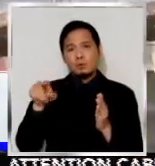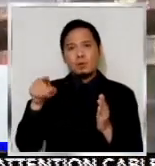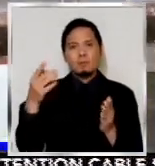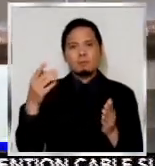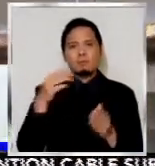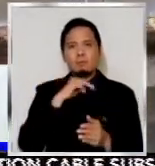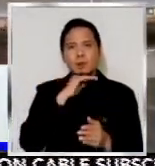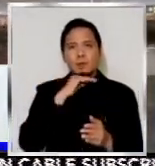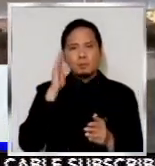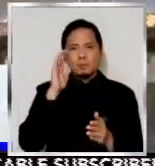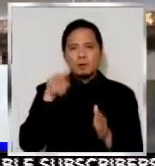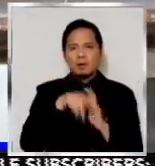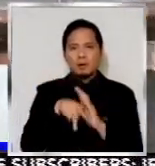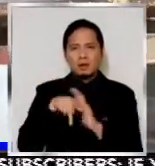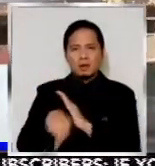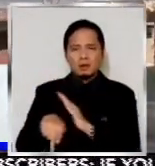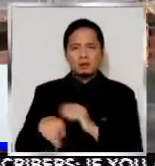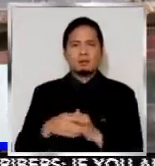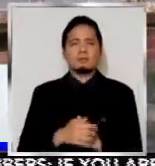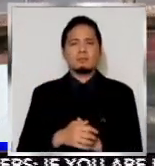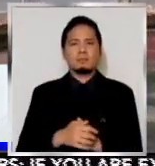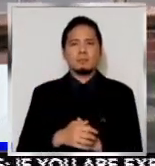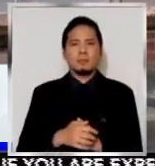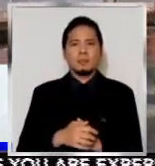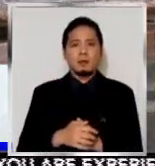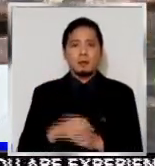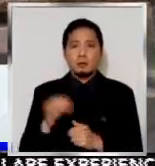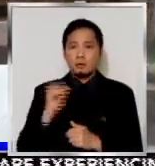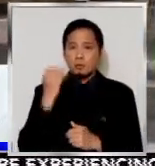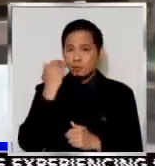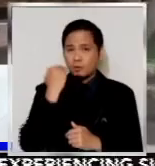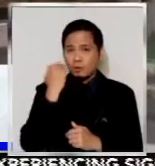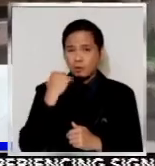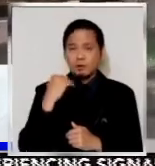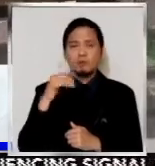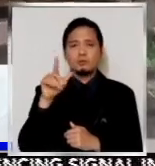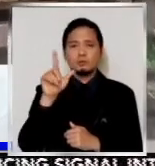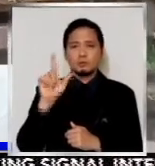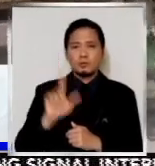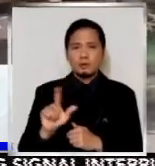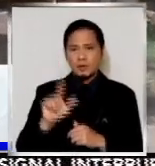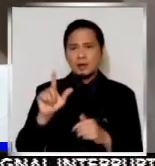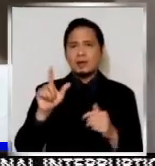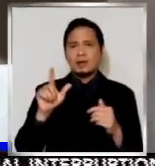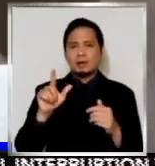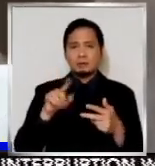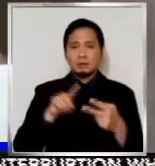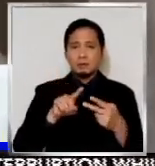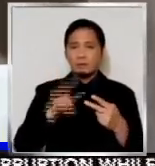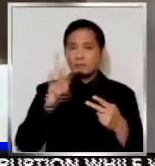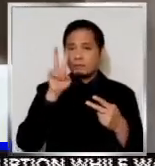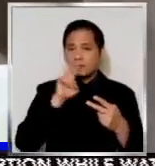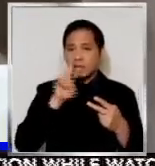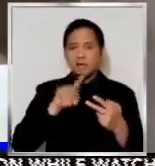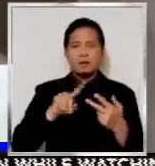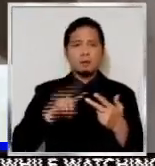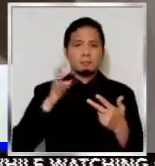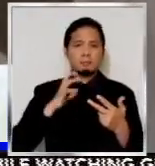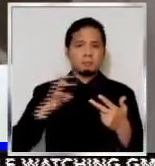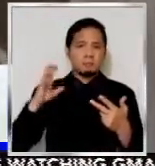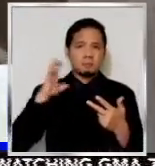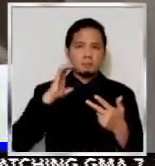ASF. Para punan ng kakulangan sa baboy ng Luzon, nag-angkat sa Visayas at Mindanao. Diskarte ng DA